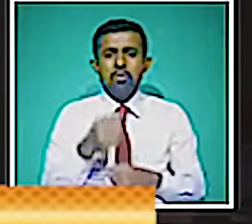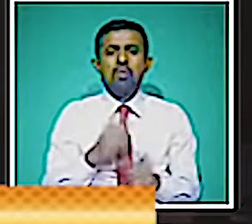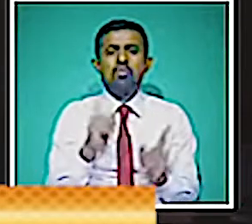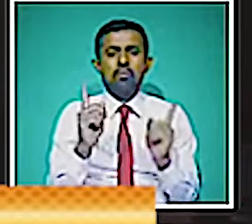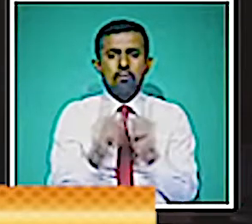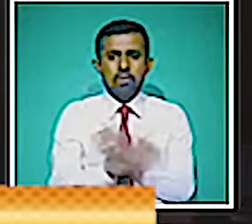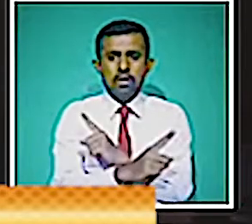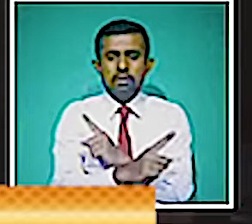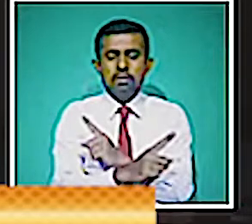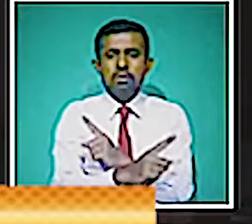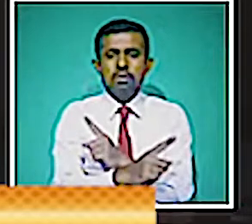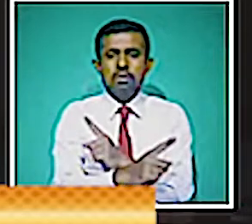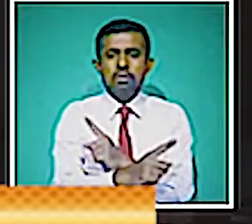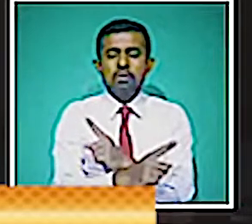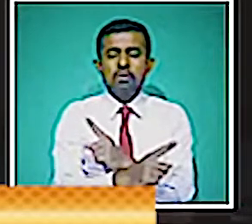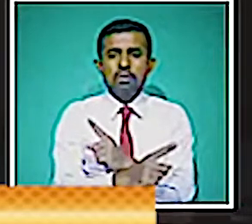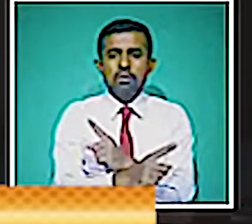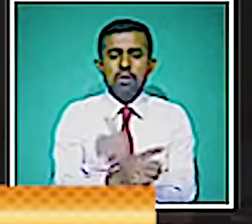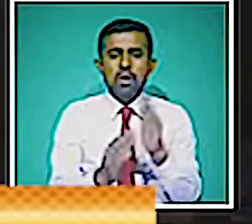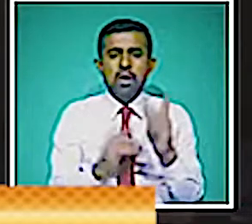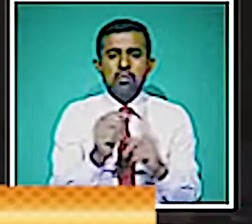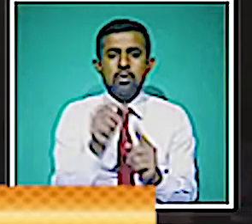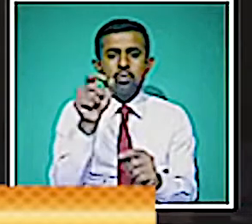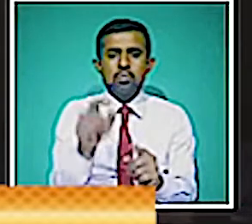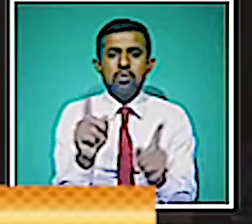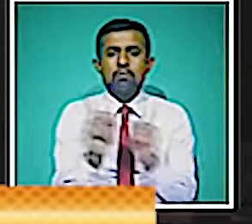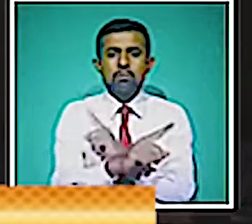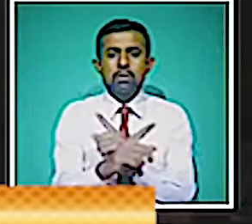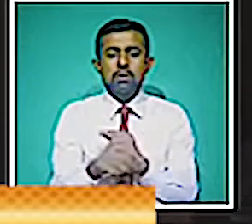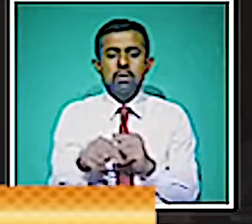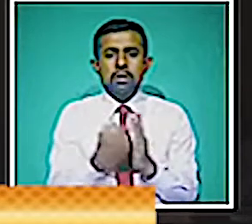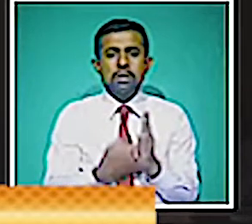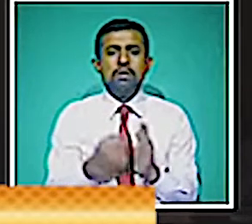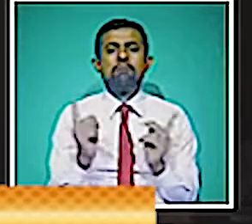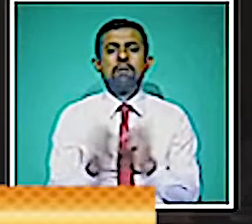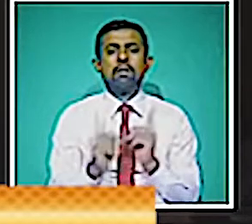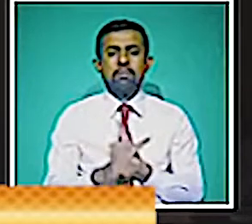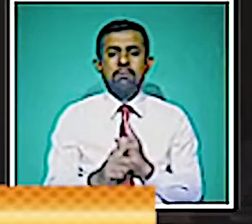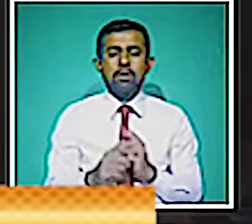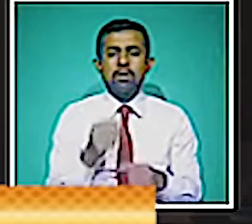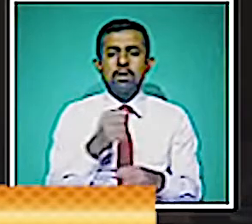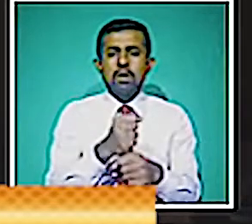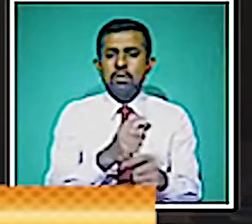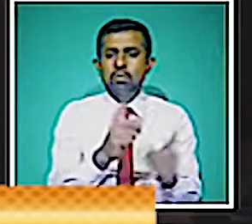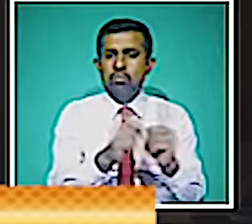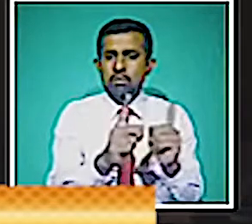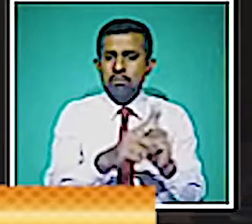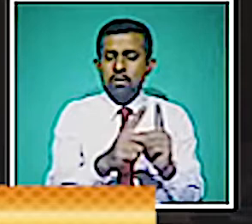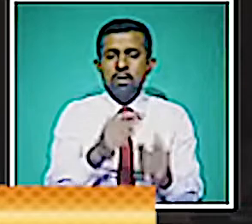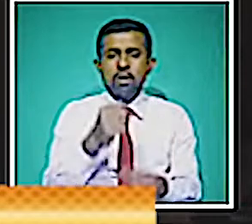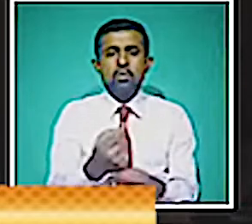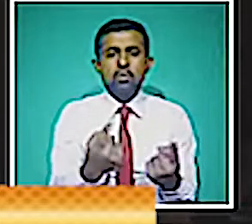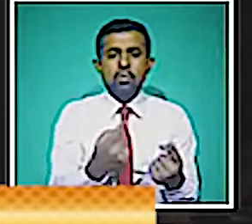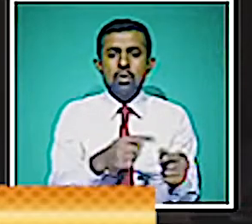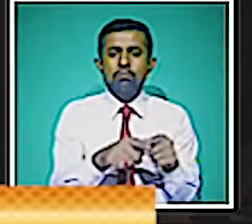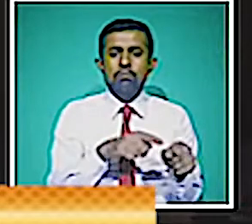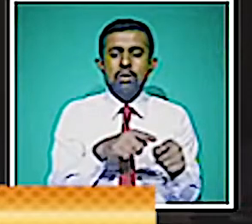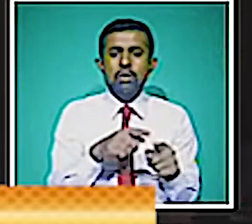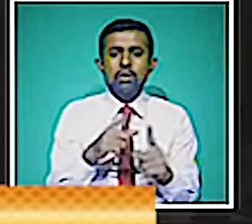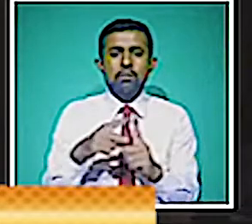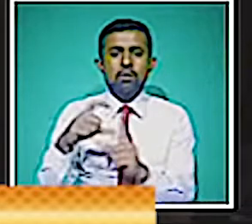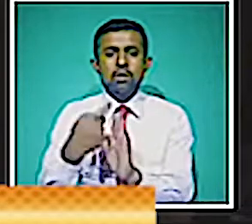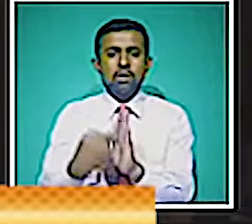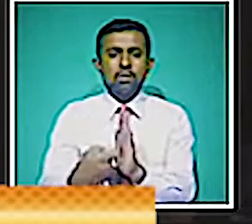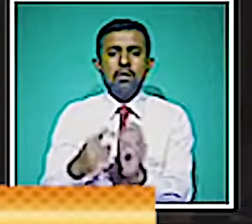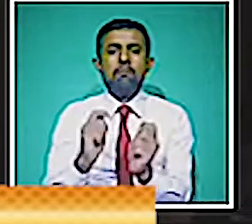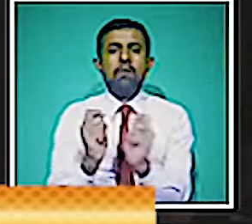சூழல் தான் இந்த நாட்டிலே காணப்படுகிறதே தவிர, ஒவ்வொரு அரசுகள் மாறுகிற பொழுதும் அரசுக்கேற்ற கல்விக் கொள்கைகள் மாற்றப்பட்டுக் கொண்டிருக்கின்றன. ஆகவே தயவு செய்து